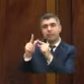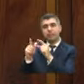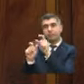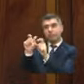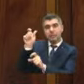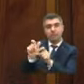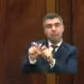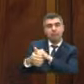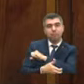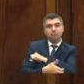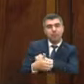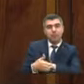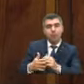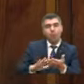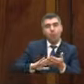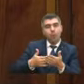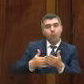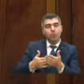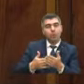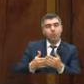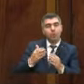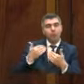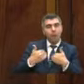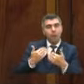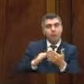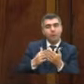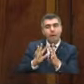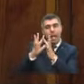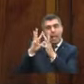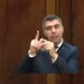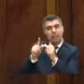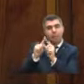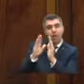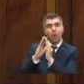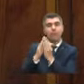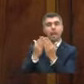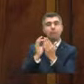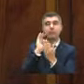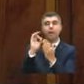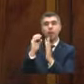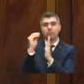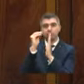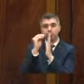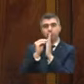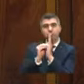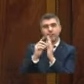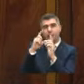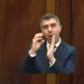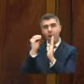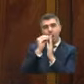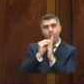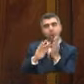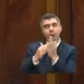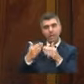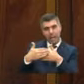القانون منظم للسجل الاجتماعي الموحد صدق عليه المجلس الحكومي باقي فيه مع بعض المؤسسات الدستوريه تشاورات، وغادي نحيلوا على البرلمان قريبا ان